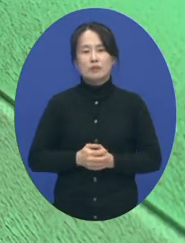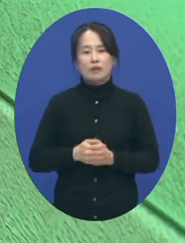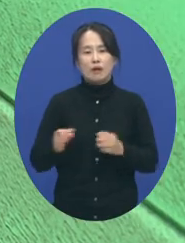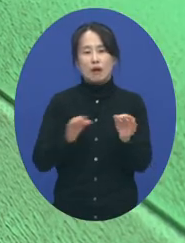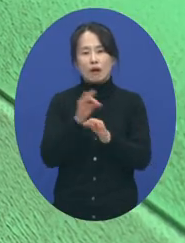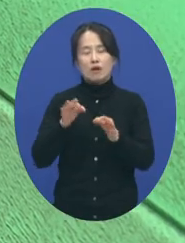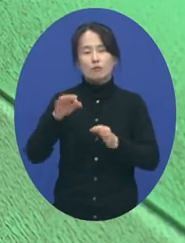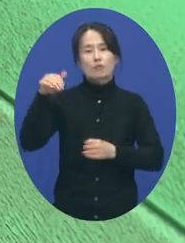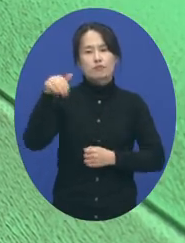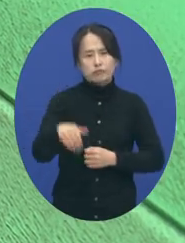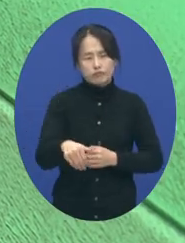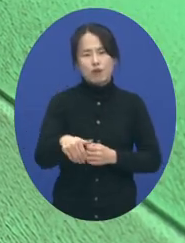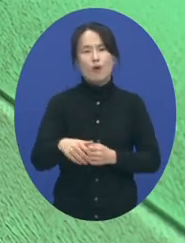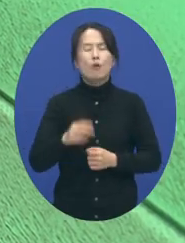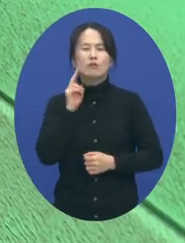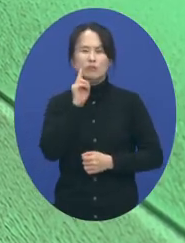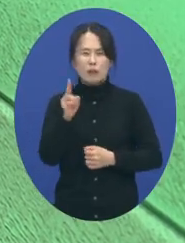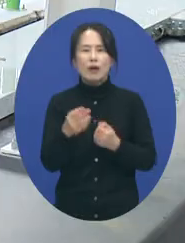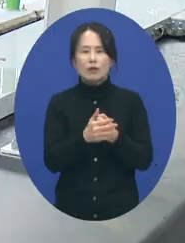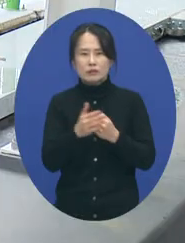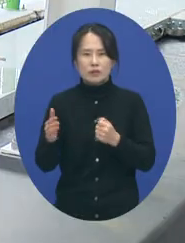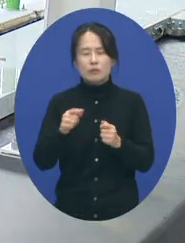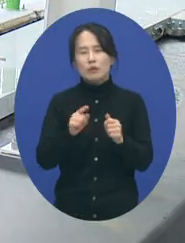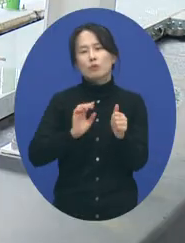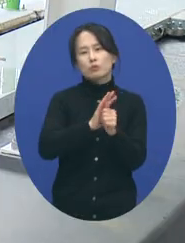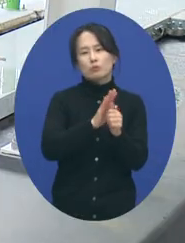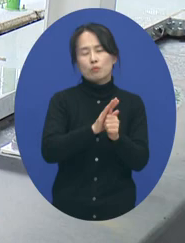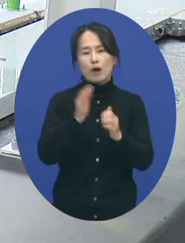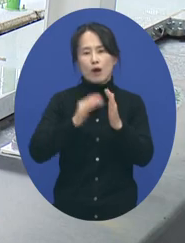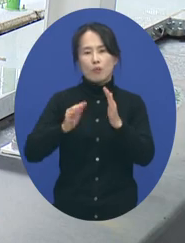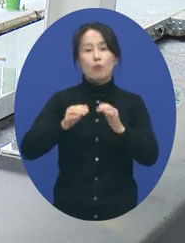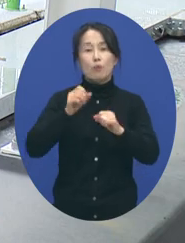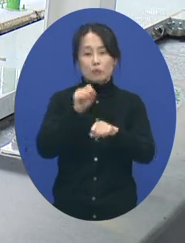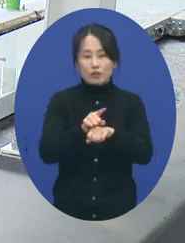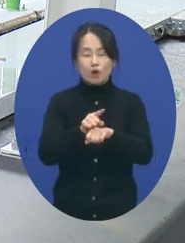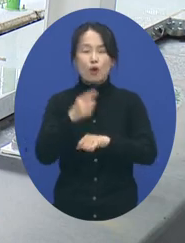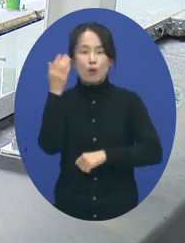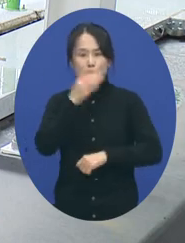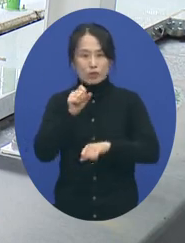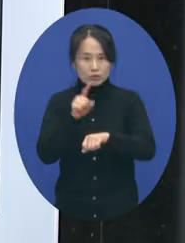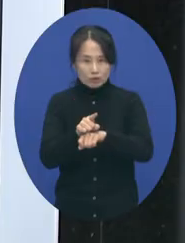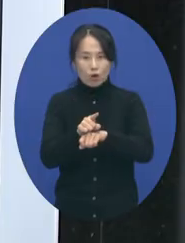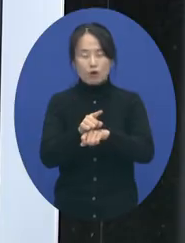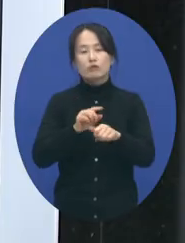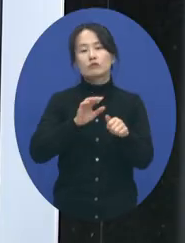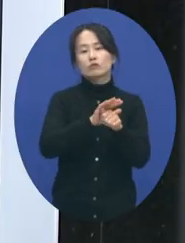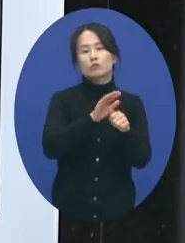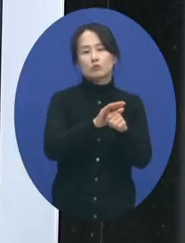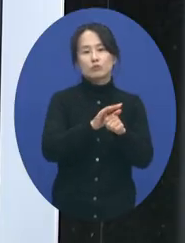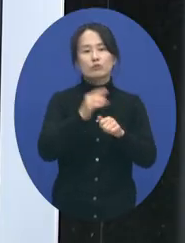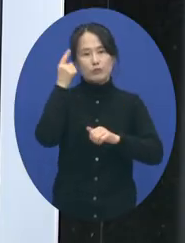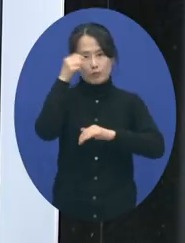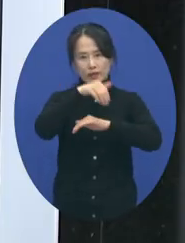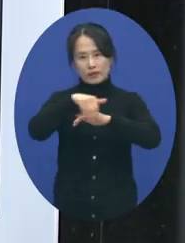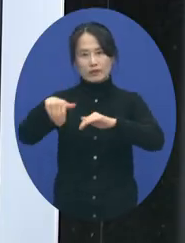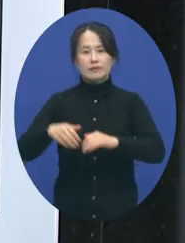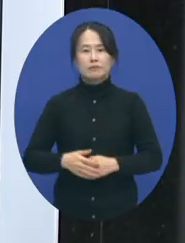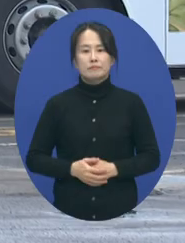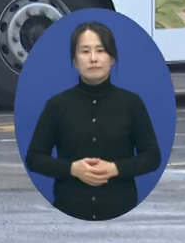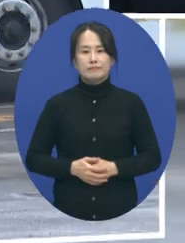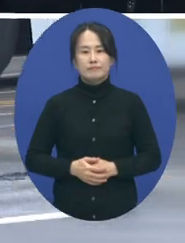악화를 심화시킨다는 단점을 보완, 공공성과 투명성을 높이고 업체 자구 노력과 책임 경영을 유도하는